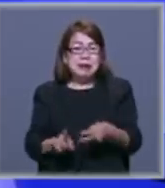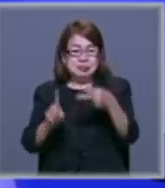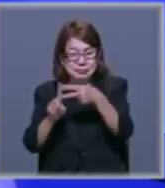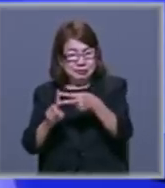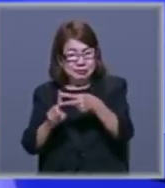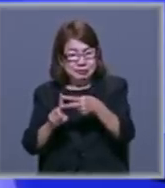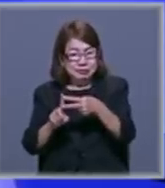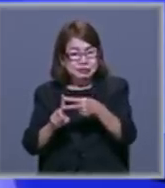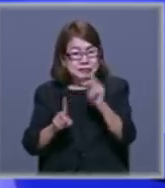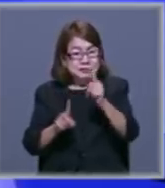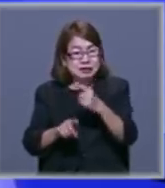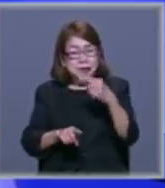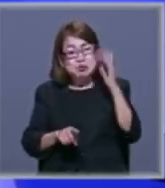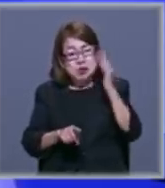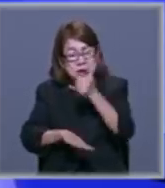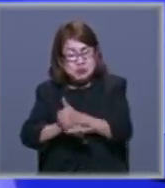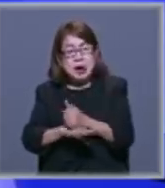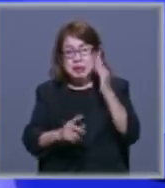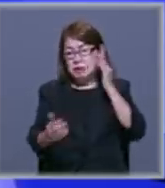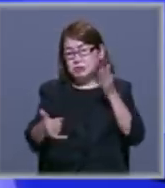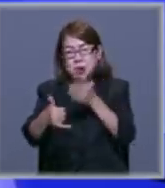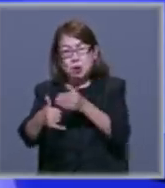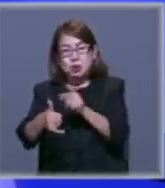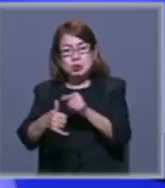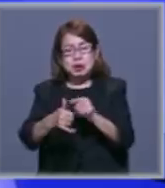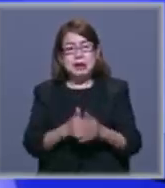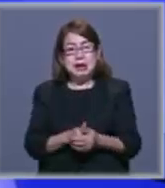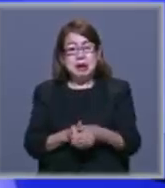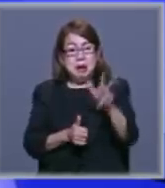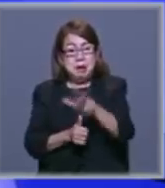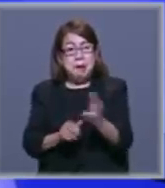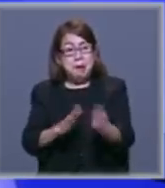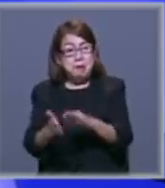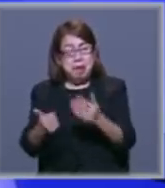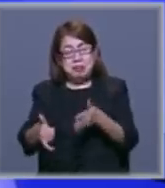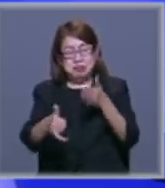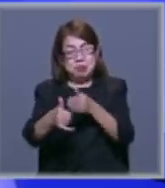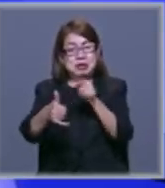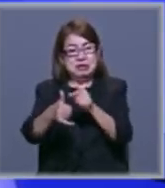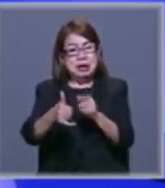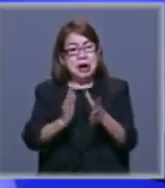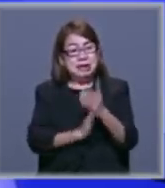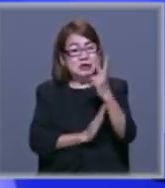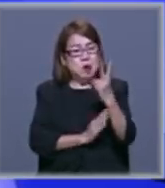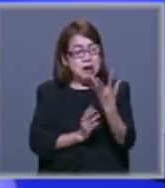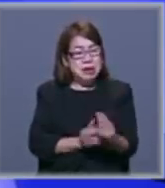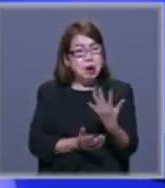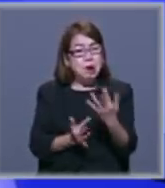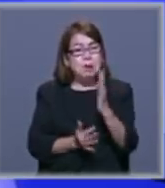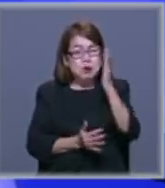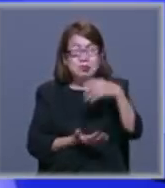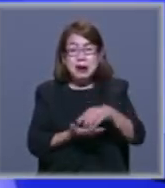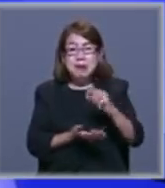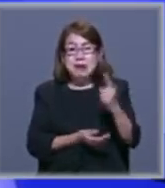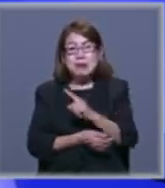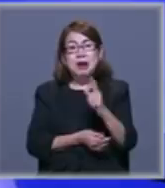คตใหม่จะเป็นเป้าหมายใหญ่ของการโจมตีหลังจากไทยรักษาชาติยุบหรือไม่ 2สัปดาห์นี้เรารู้กันครับติดตาม Overview ได้ใหม่วันอังค